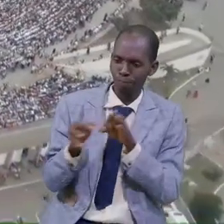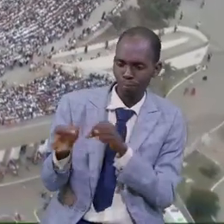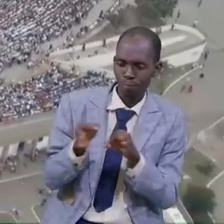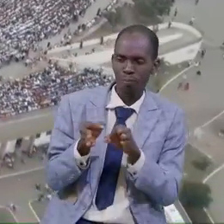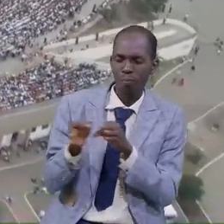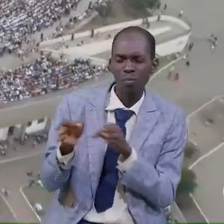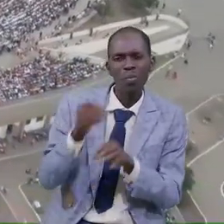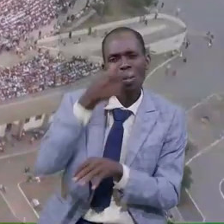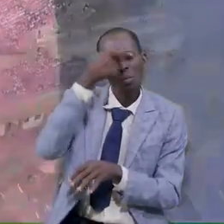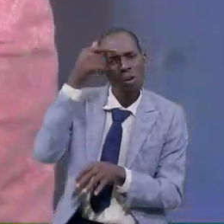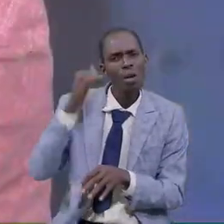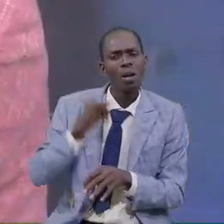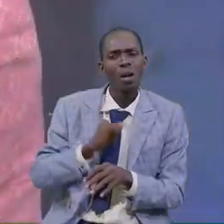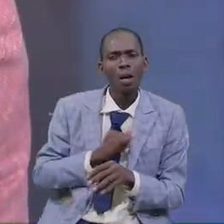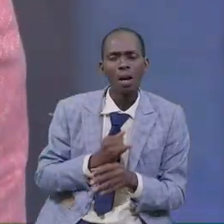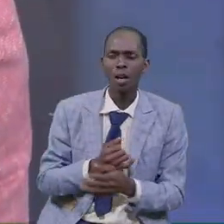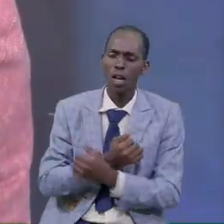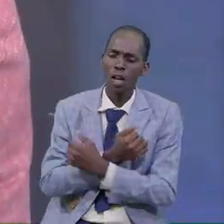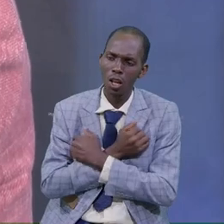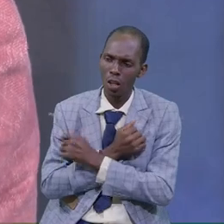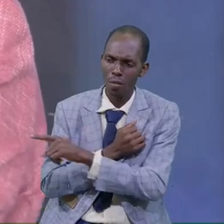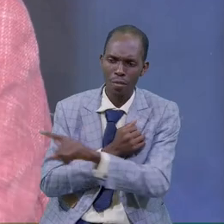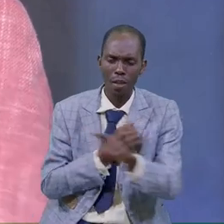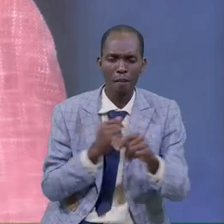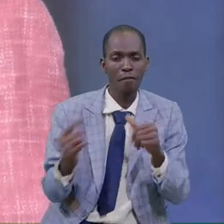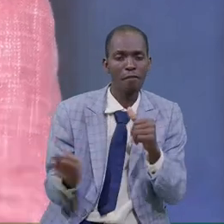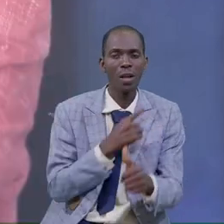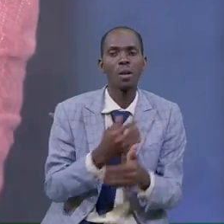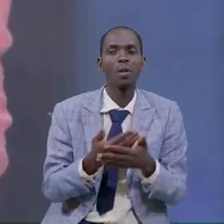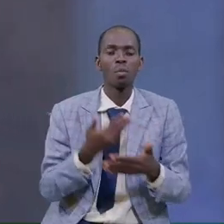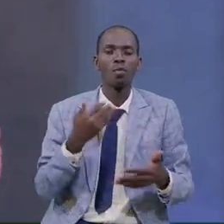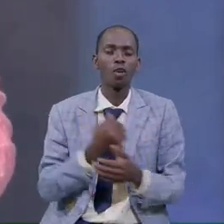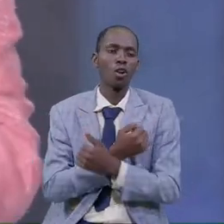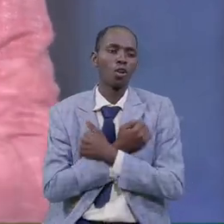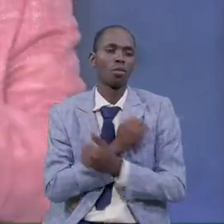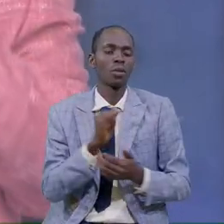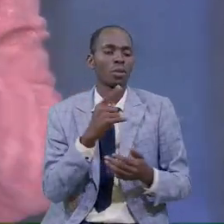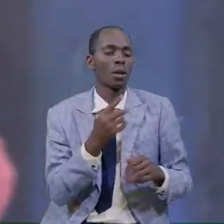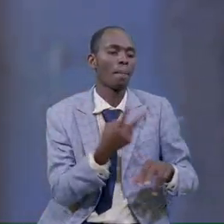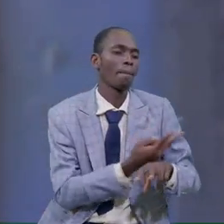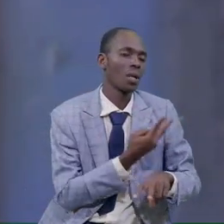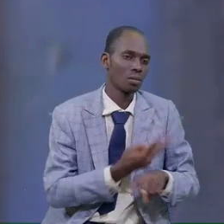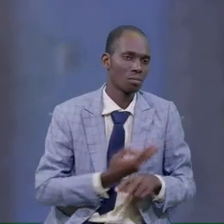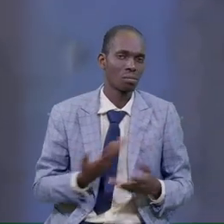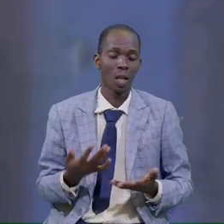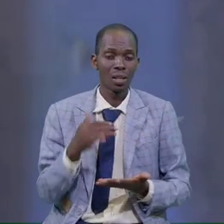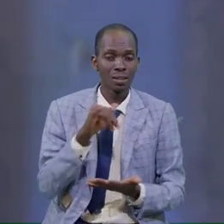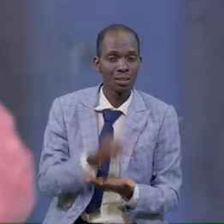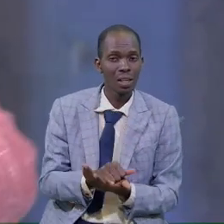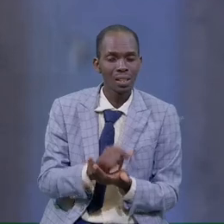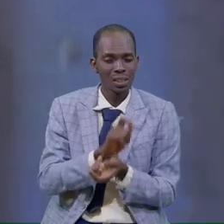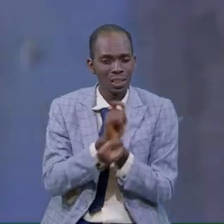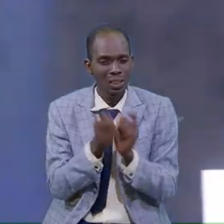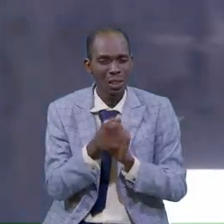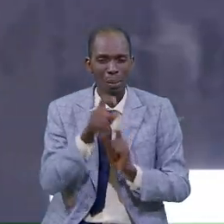Parce que je les aimais d'abord, avant d'aimer les mathématiques. Vous savez, ce changement doit avoir